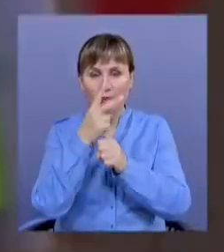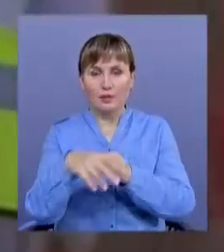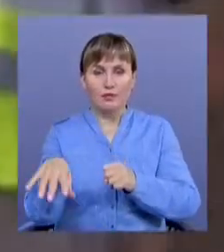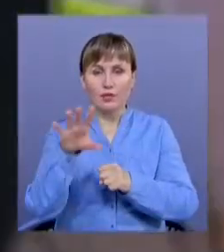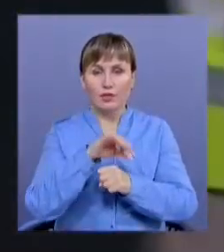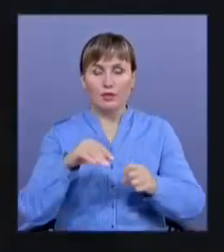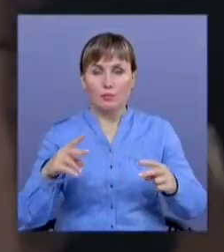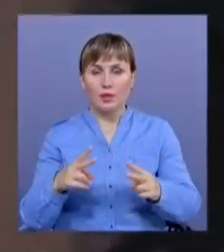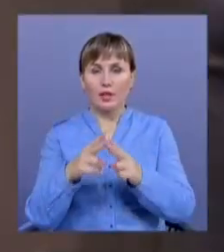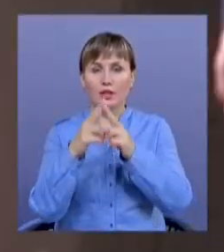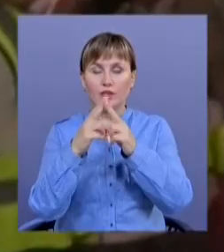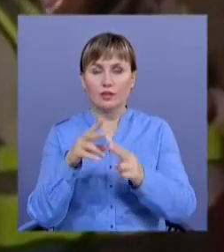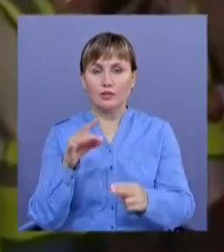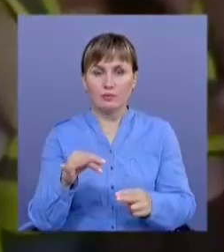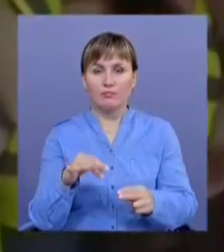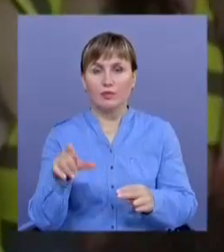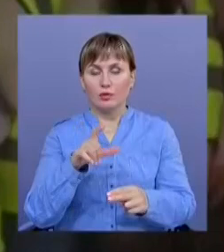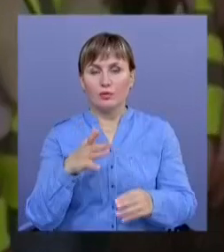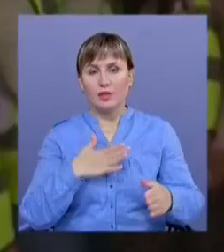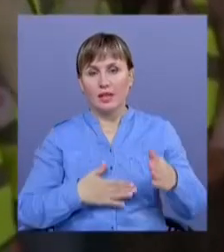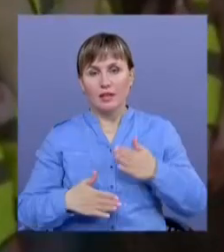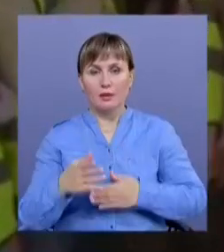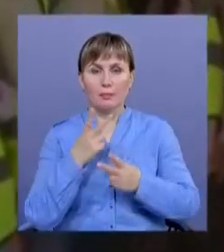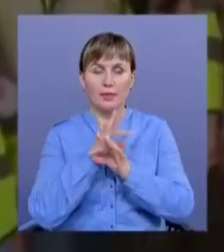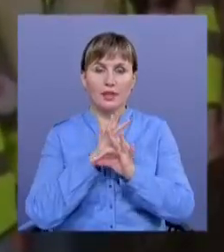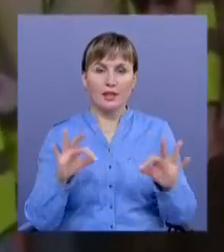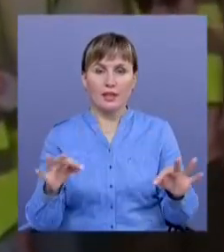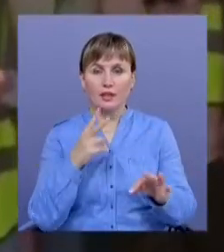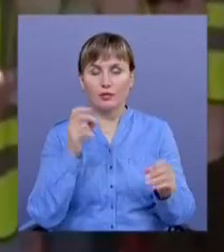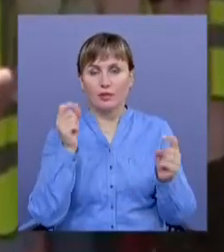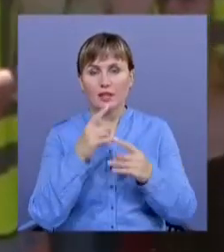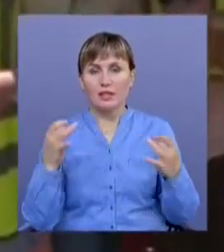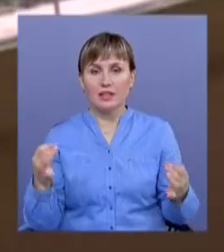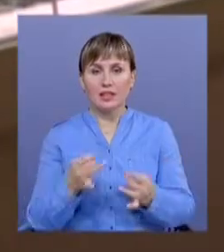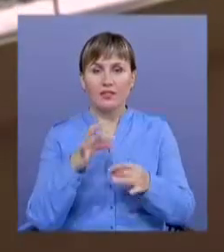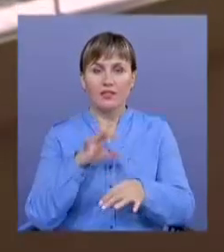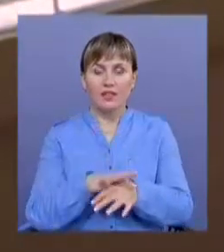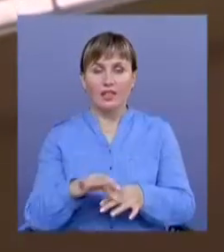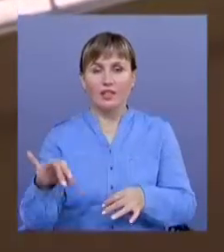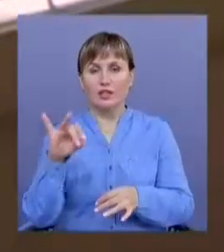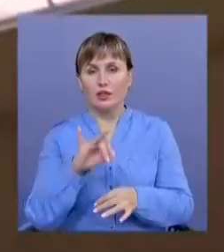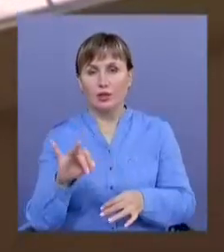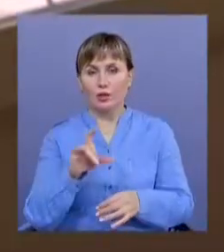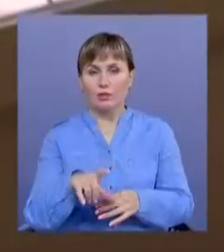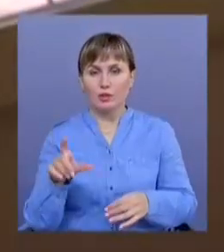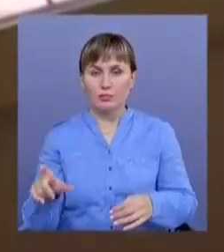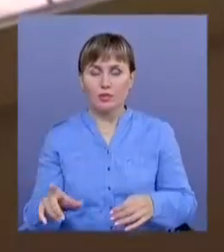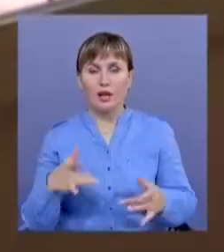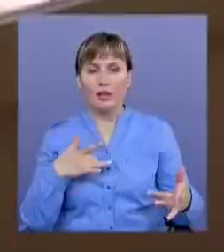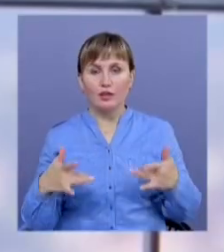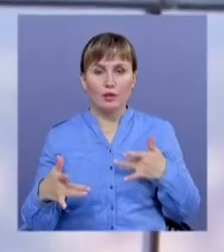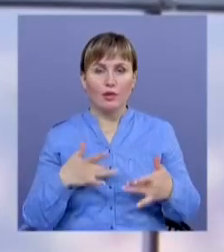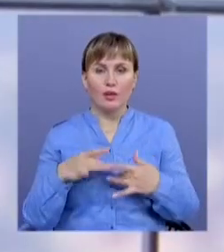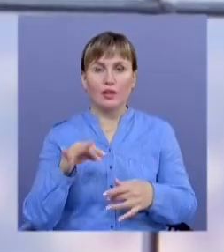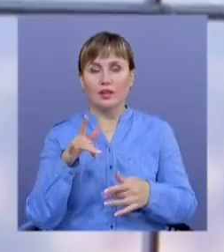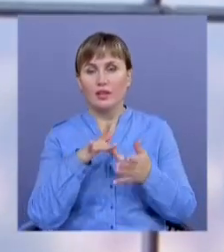Париж. Юные посетители праздника не только наслаждались прекрасным видом, но и узнали интересные факты из истории достопримечательности. Актеры и